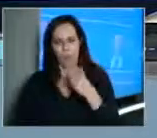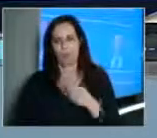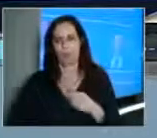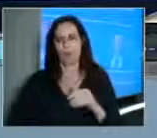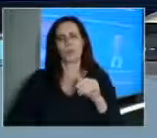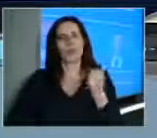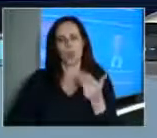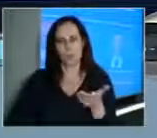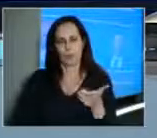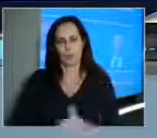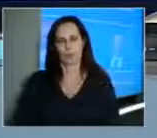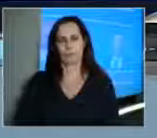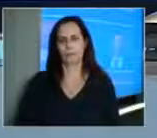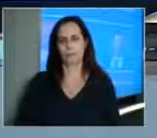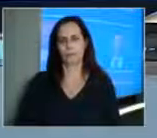נפנה קודם